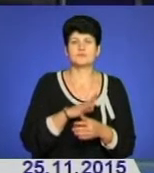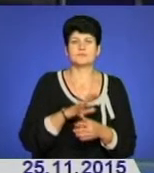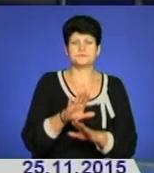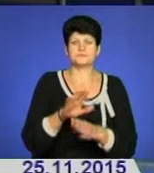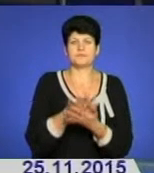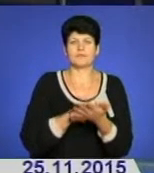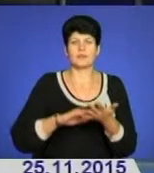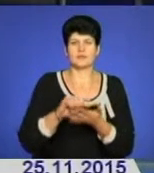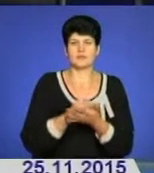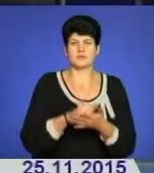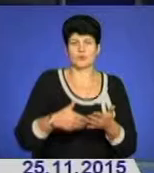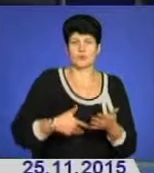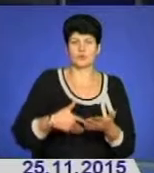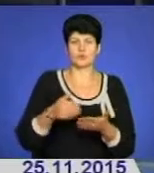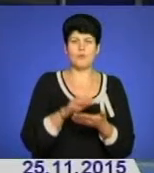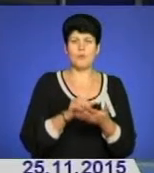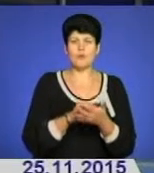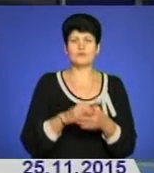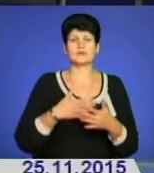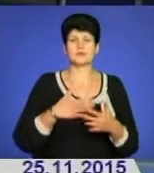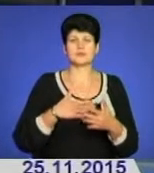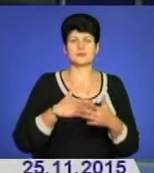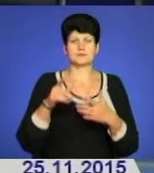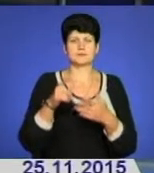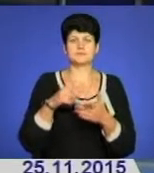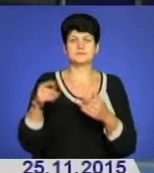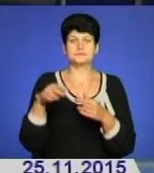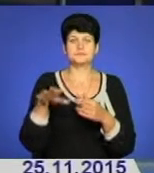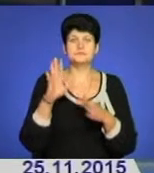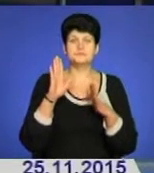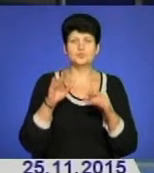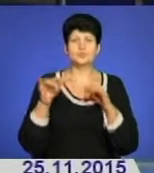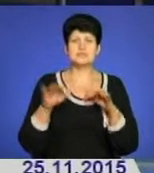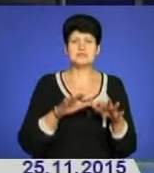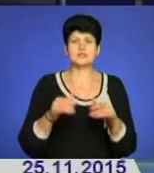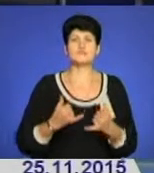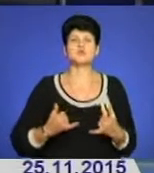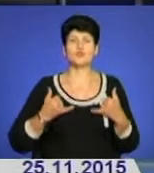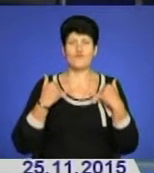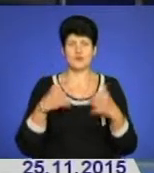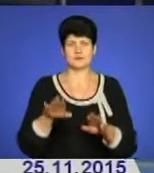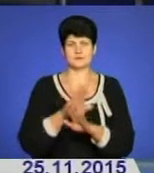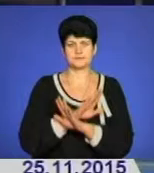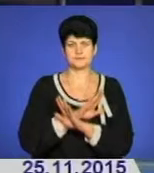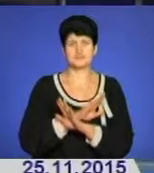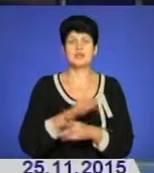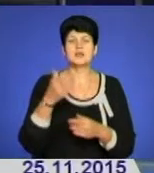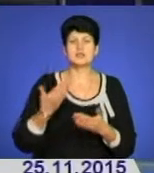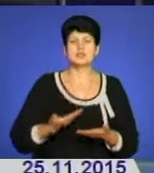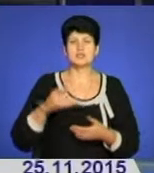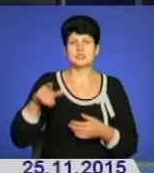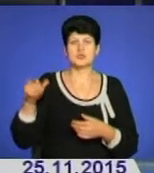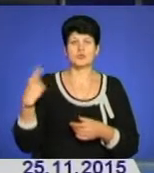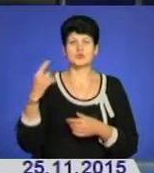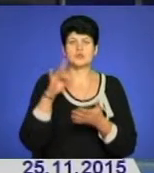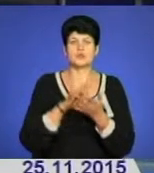терору. В усіх населених пунктах нашого краю біля меморіалів пам'яті відбудуться заходи з вшанування загиблих. Жителів обласного центру